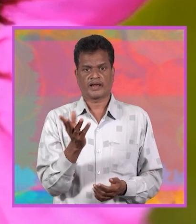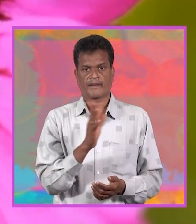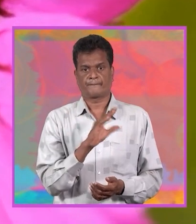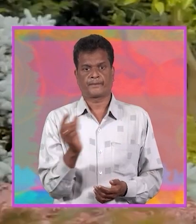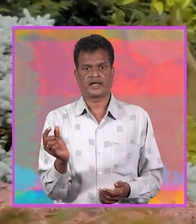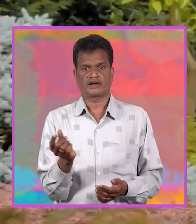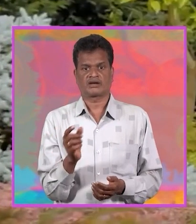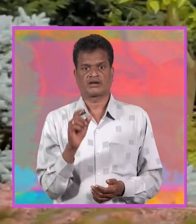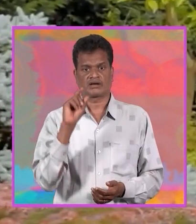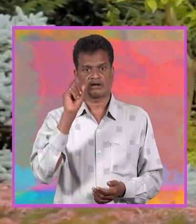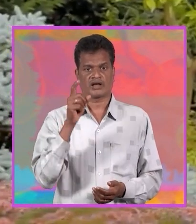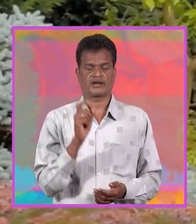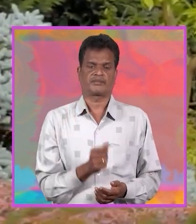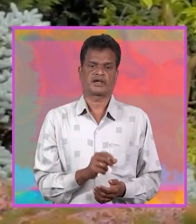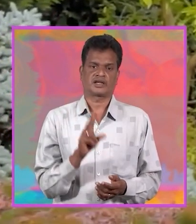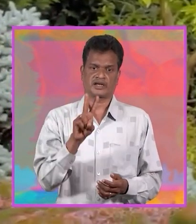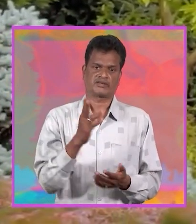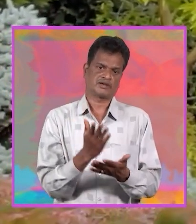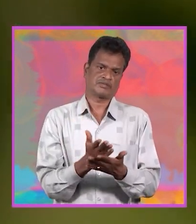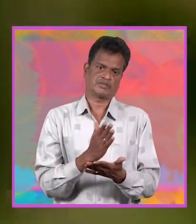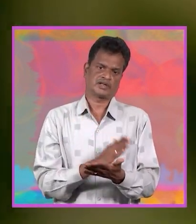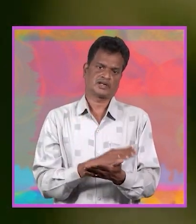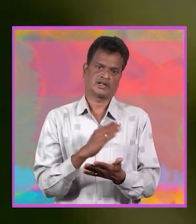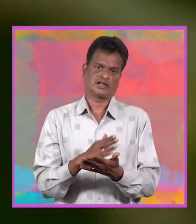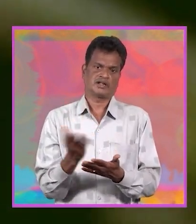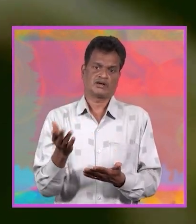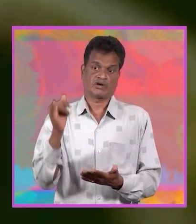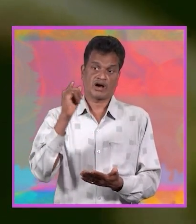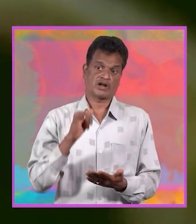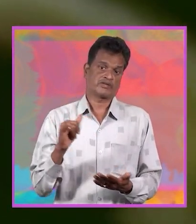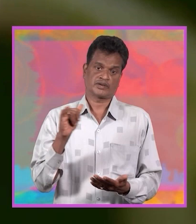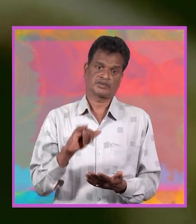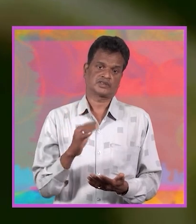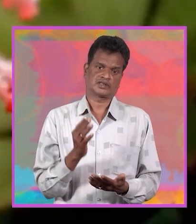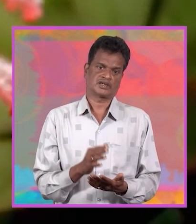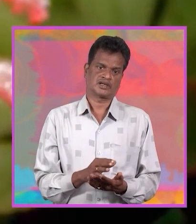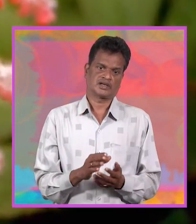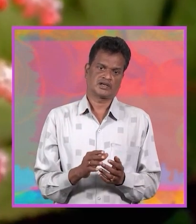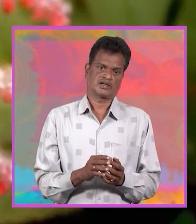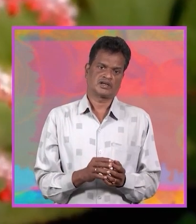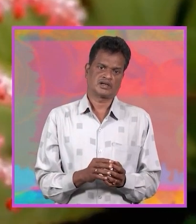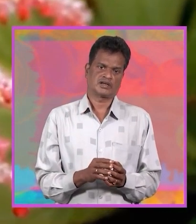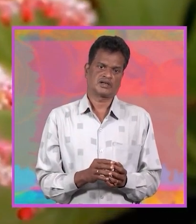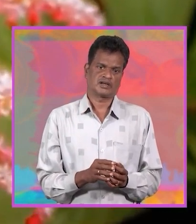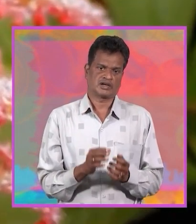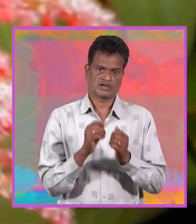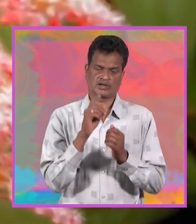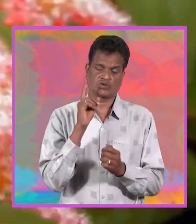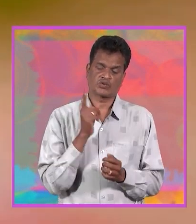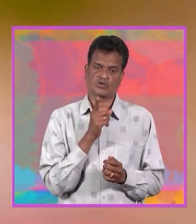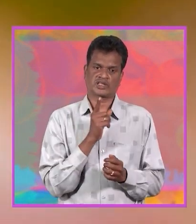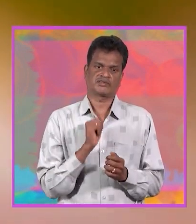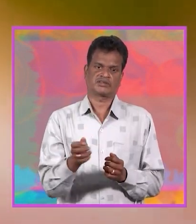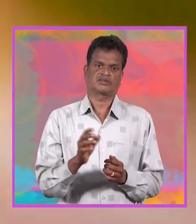பெயர் அப்படின்னு இரண்டு வகையாகவும் பிரிக்கலாம். முதல்ல ஆறு வகையாக பிரித்தாங்க, அது ஒரு குணத்தை வைத்துக்கொண்டு. இது